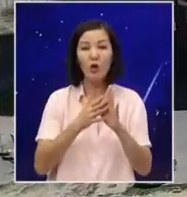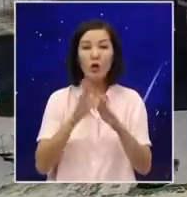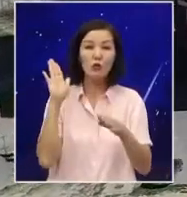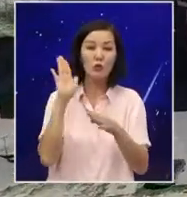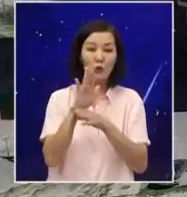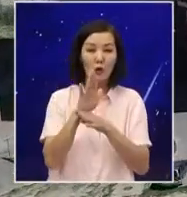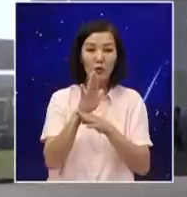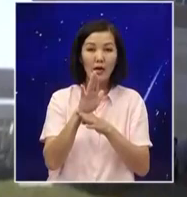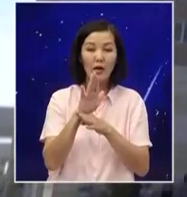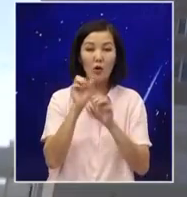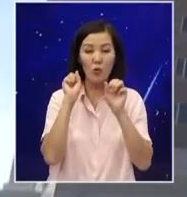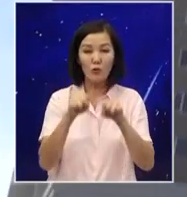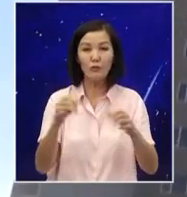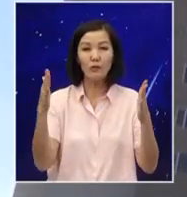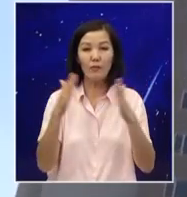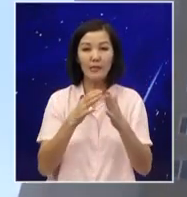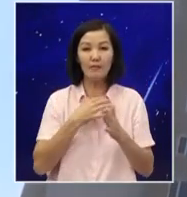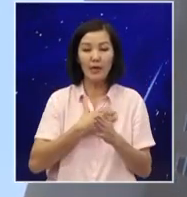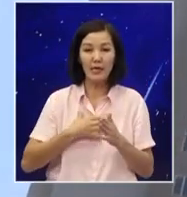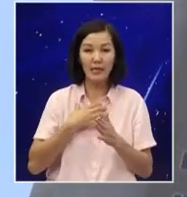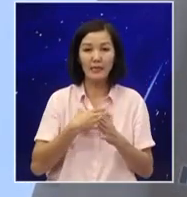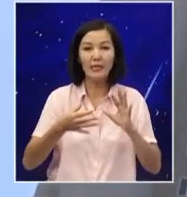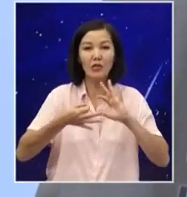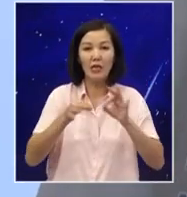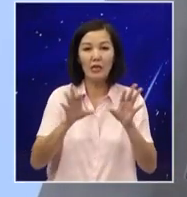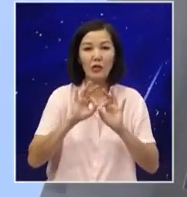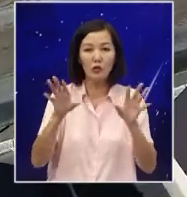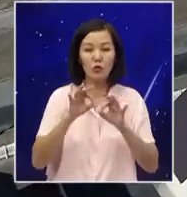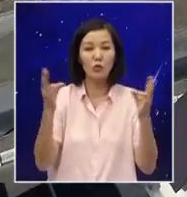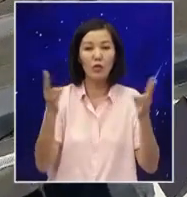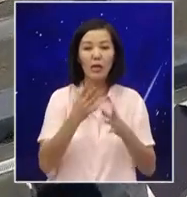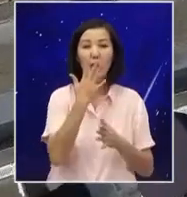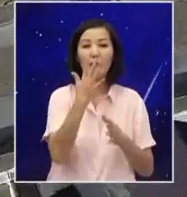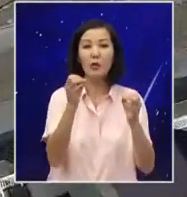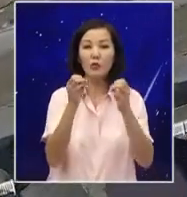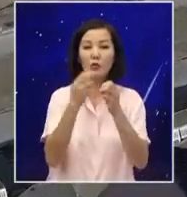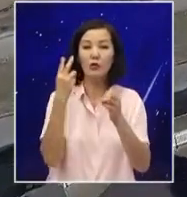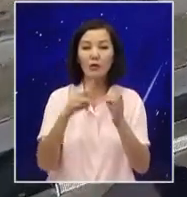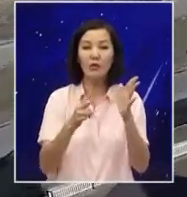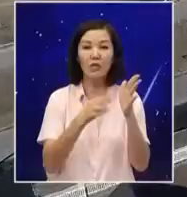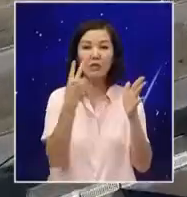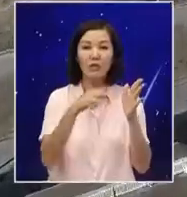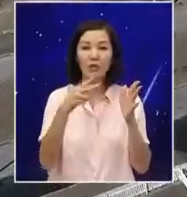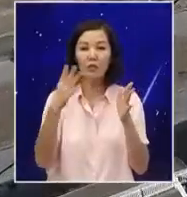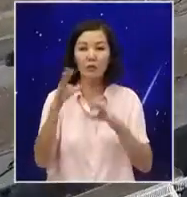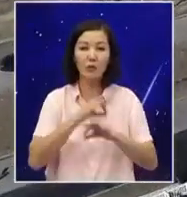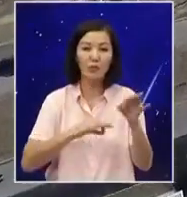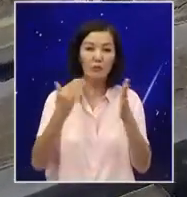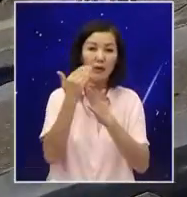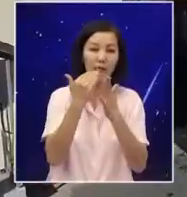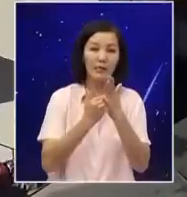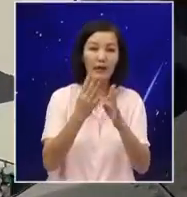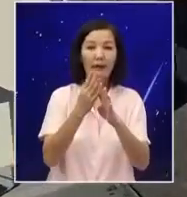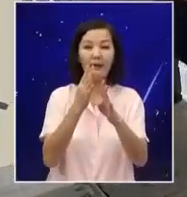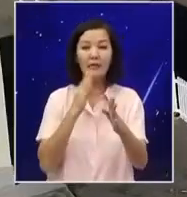баспана бағдарламасы да маңызды. Әрбірін халыққа кеңінен түсіндіру қажет. Әсіресе 5-10-20 мен 7-20-25 жобасы. Кезекте